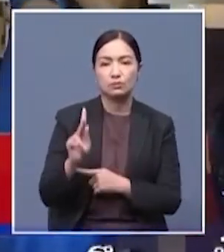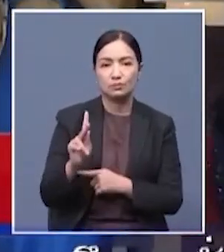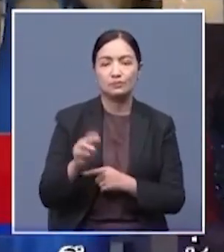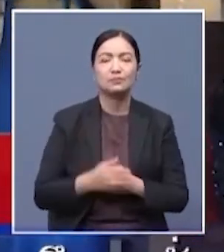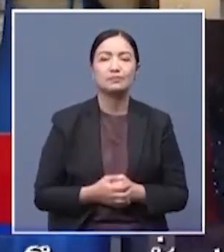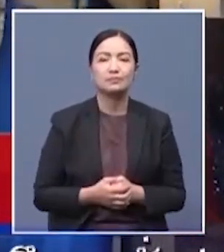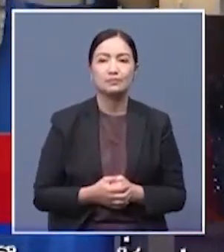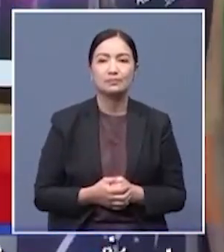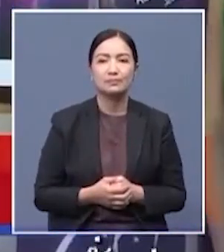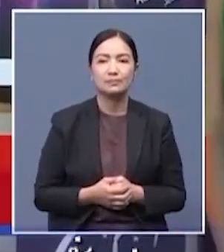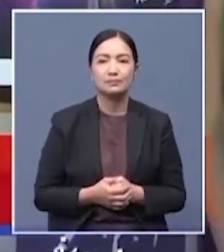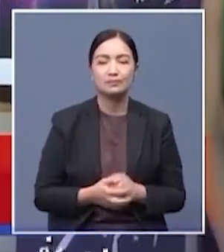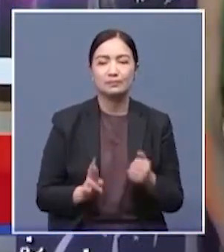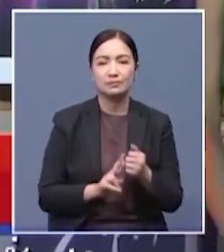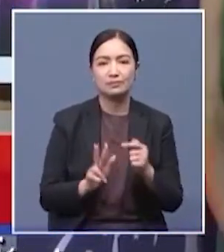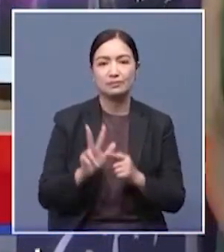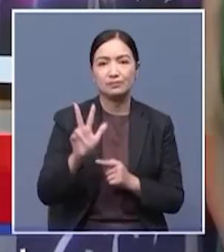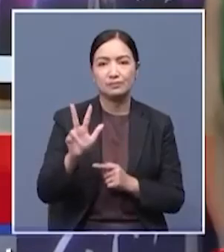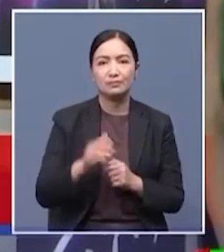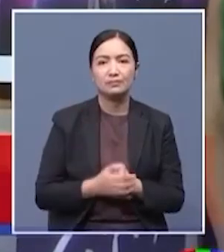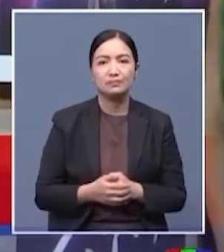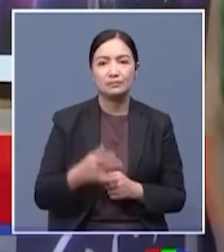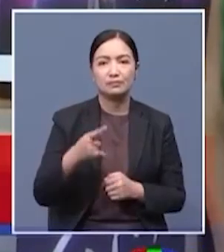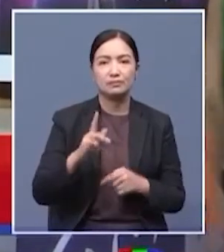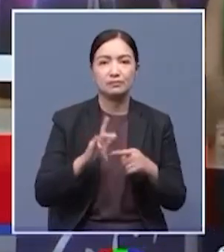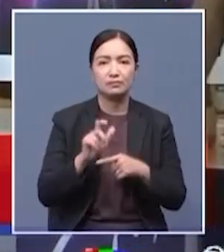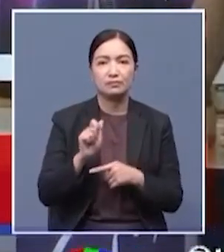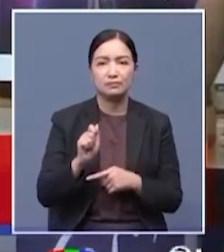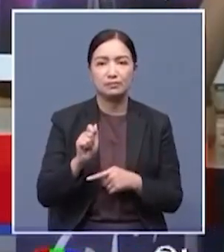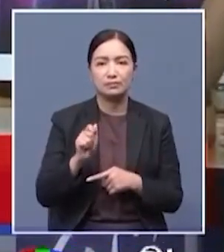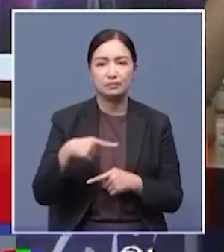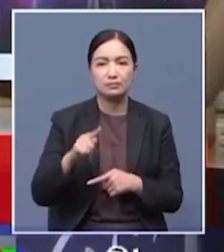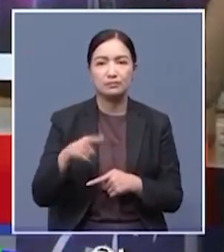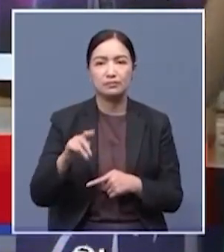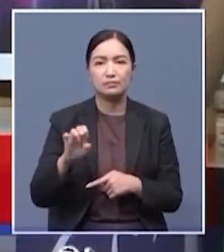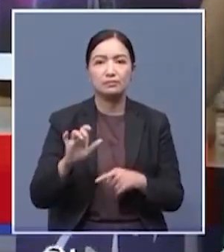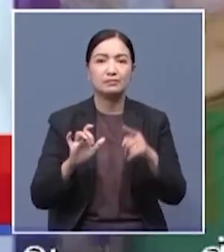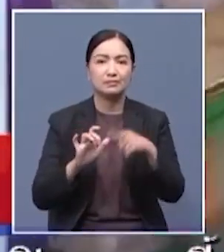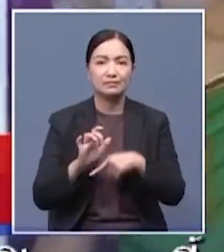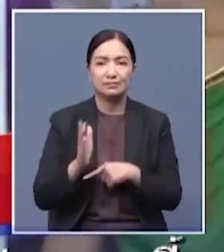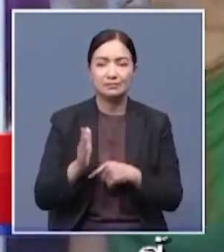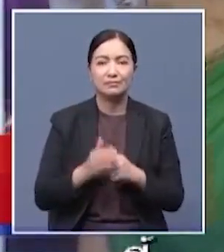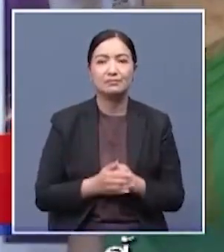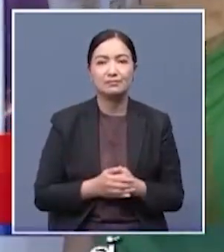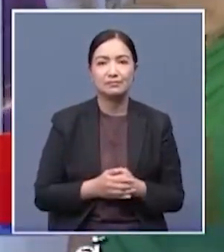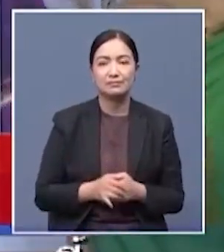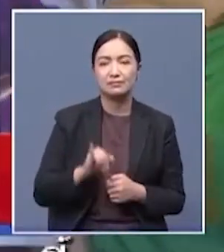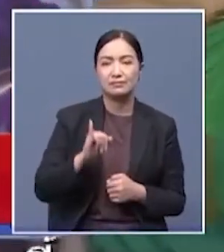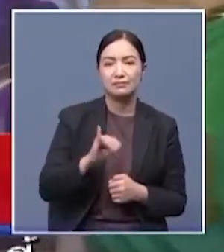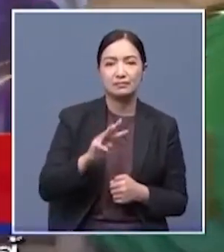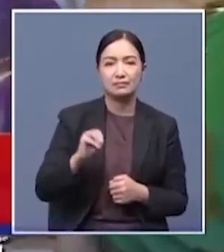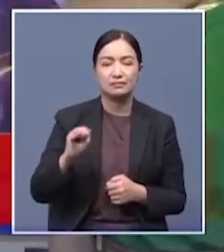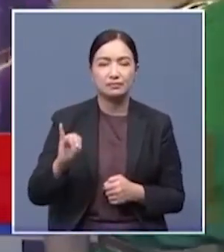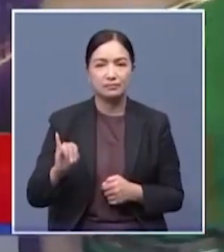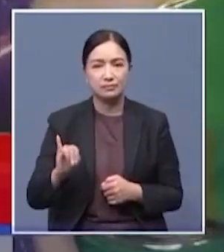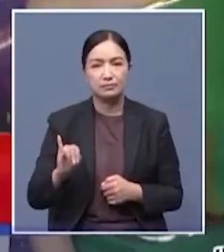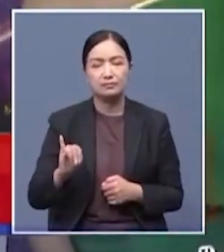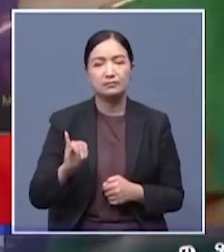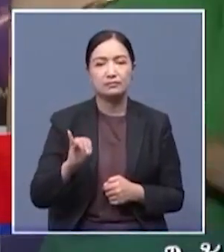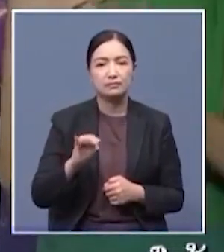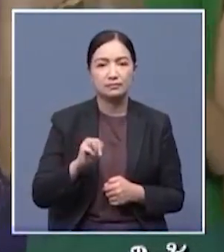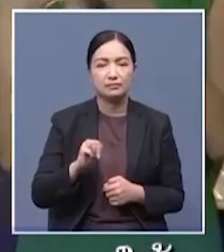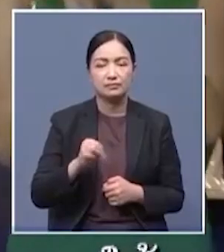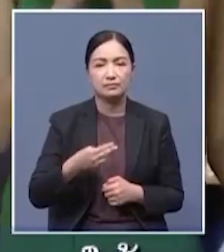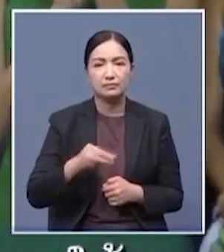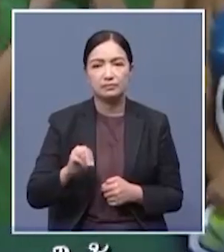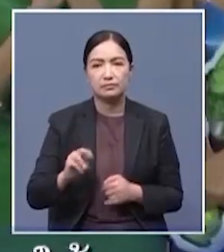ยทัศบุตรรองชนะเลิศอันดับ3ป๊อปปี้บุญยิสาจันทราราชัยและไหมไหมไทยสุริยะยันยง